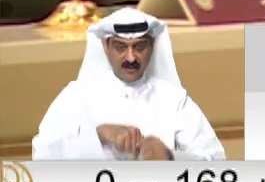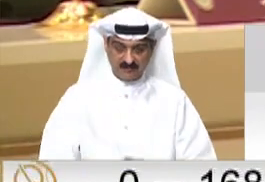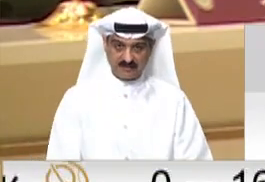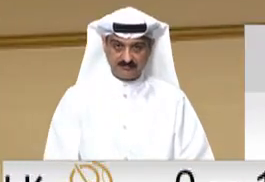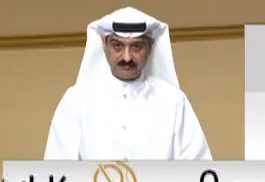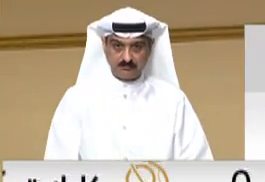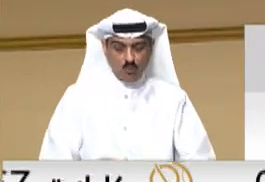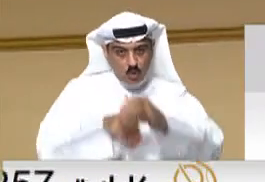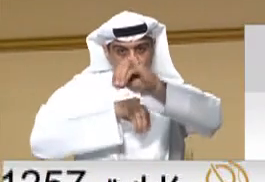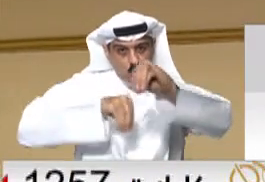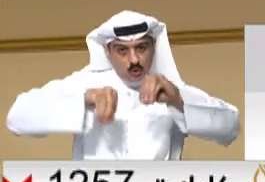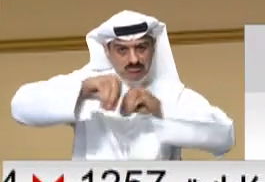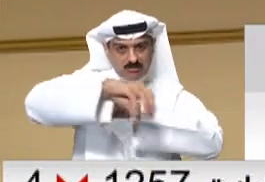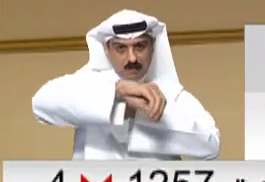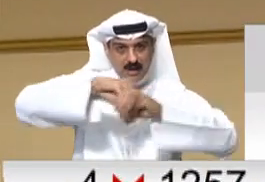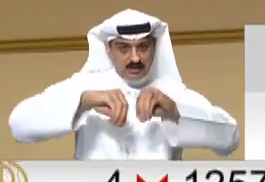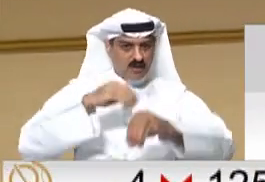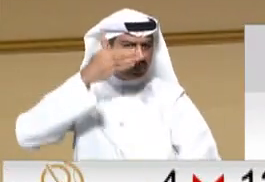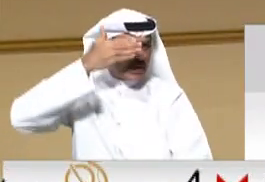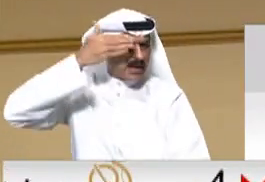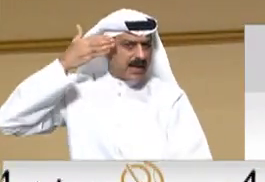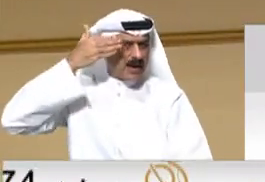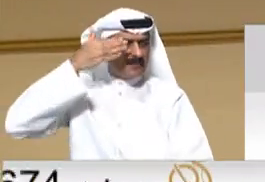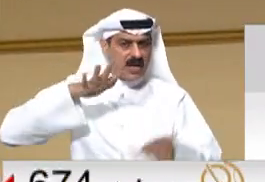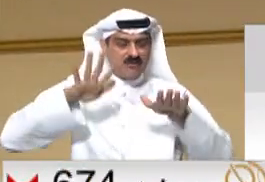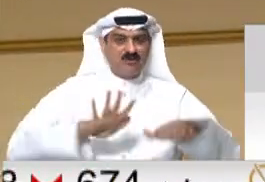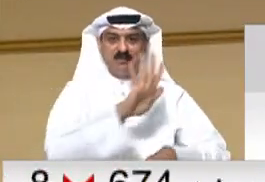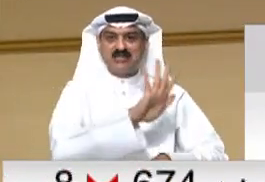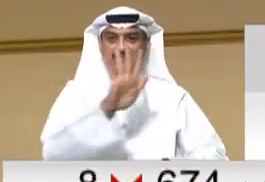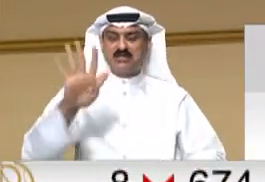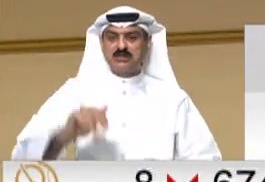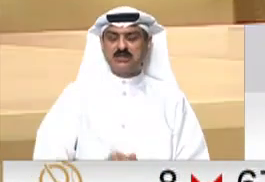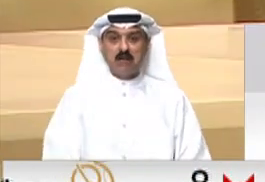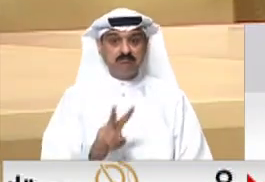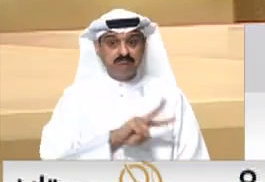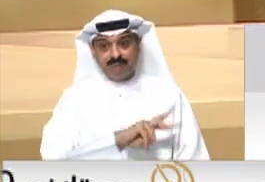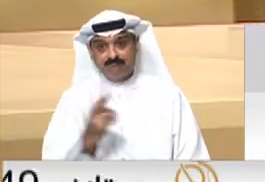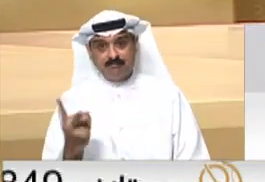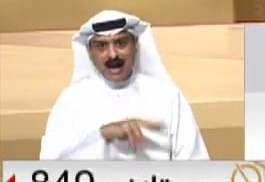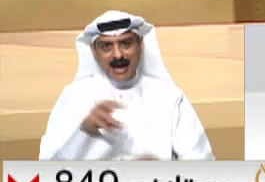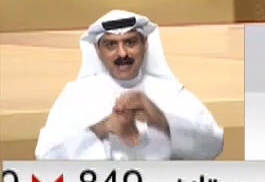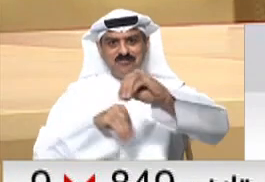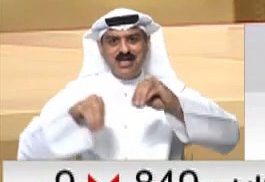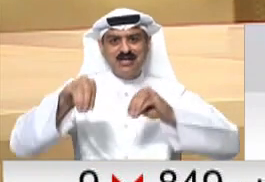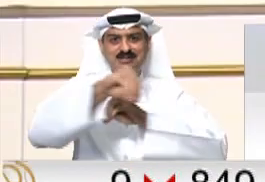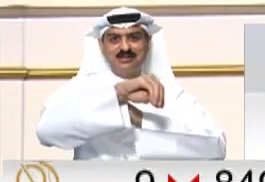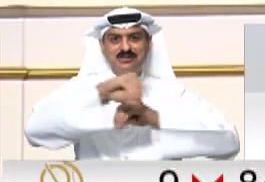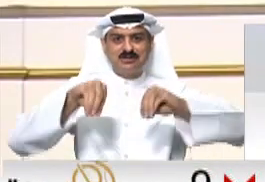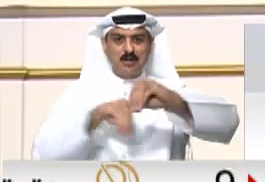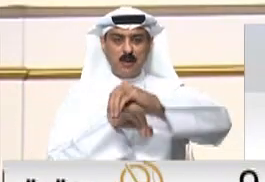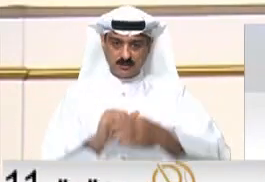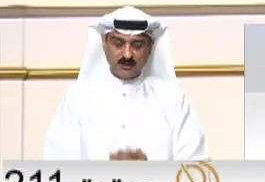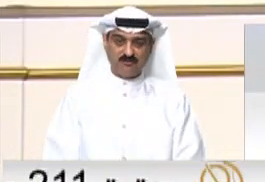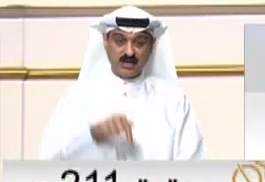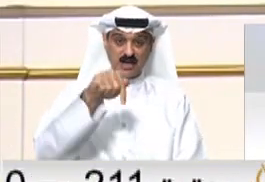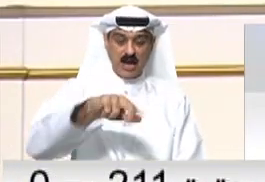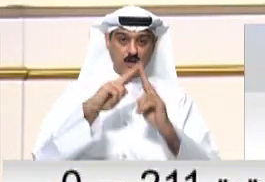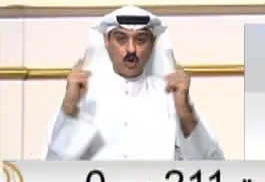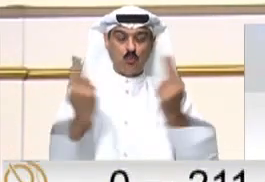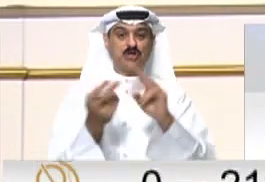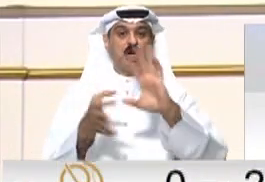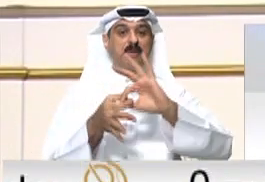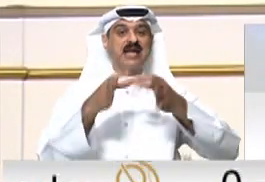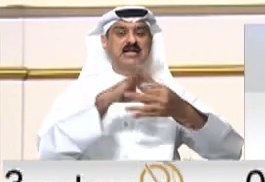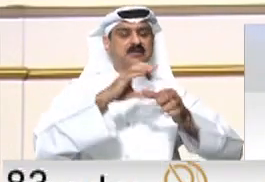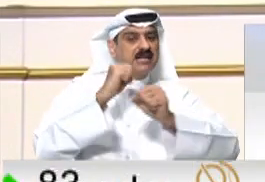تبادل الخبرات بالممارسات البرلمانية التي تختلف من دولة لأخرى، تهدف مؤتمرات الجمعية للنهوض بالعمل